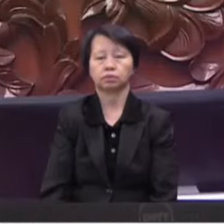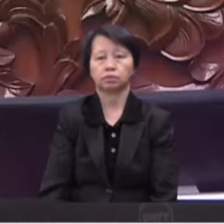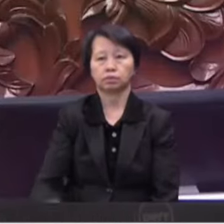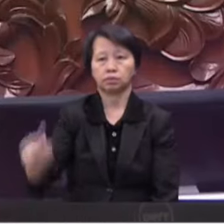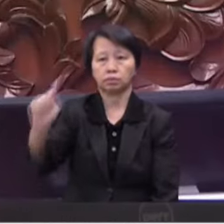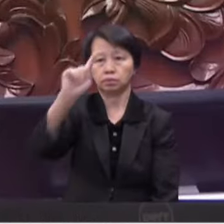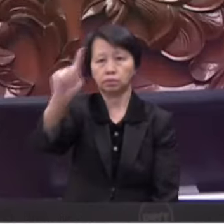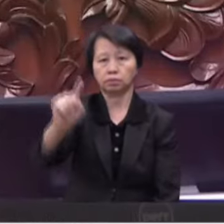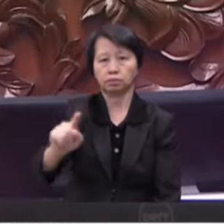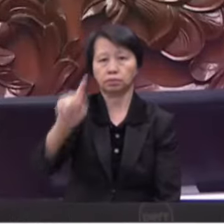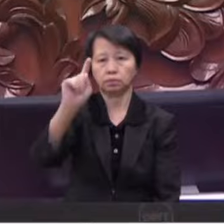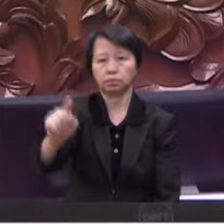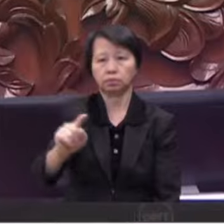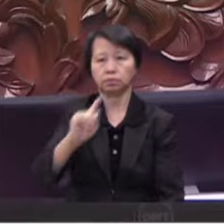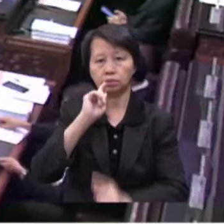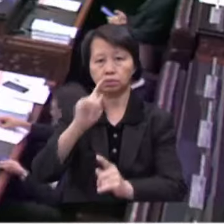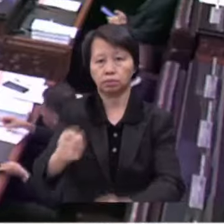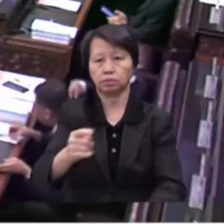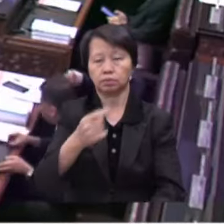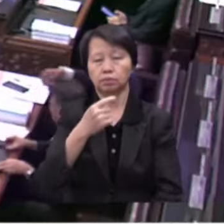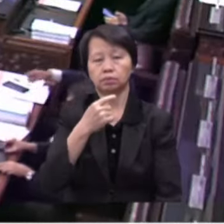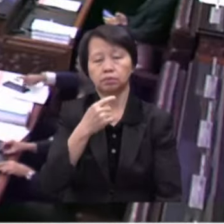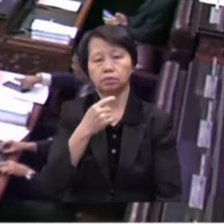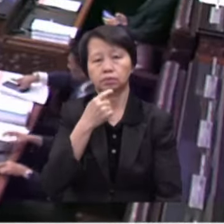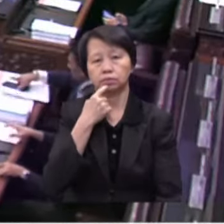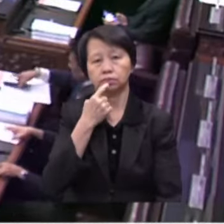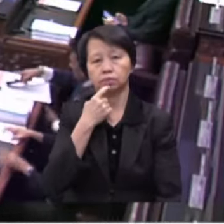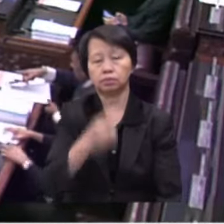pertanyaan-pertanyaan bagi jawab lisan